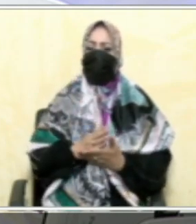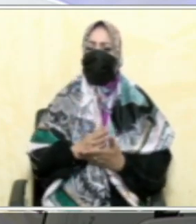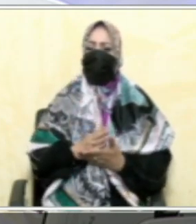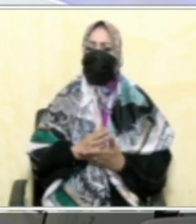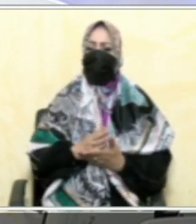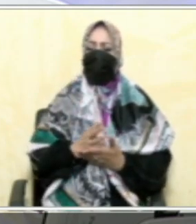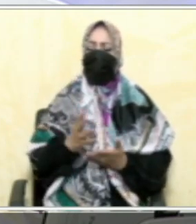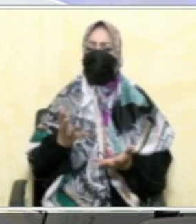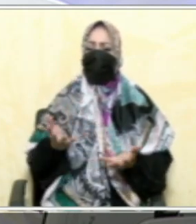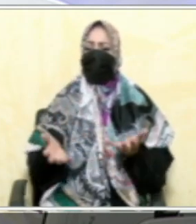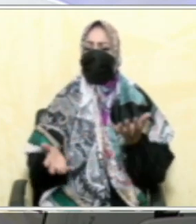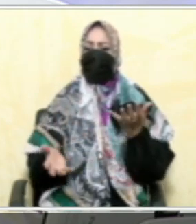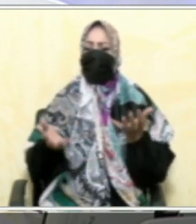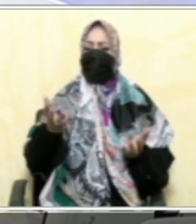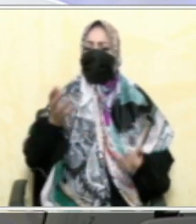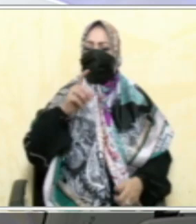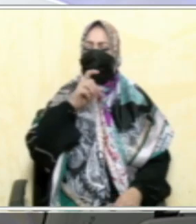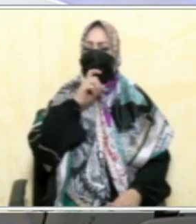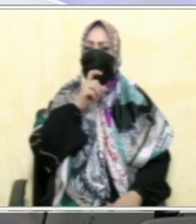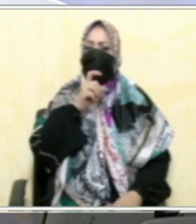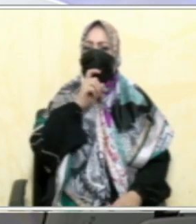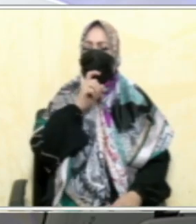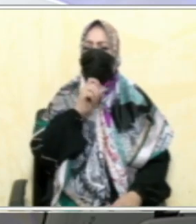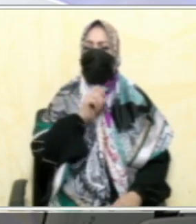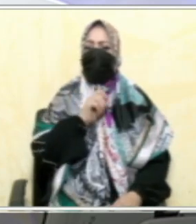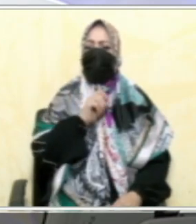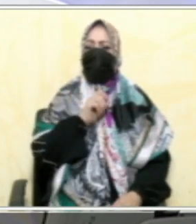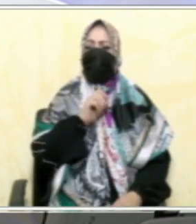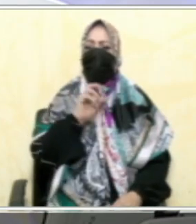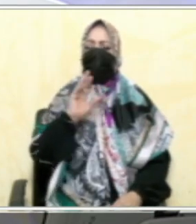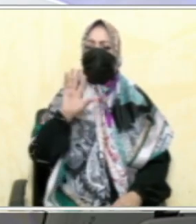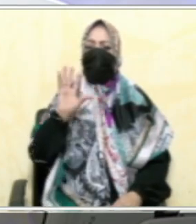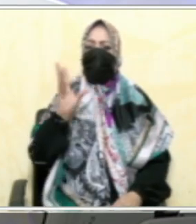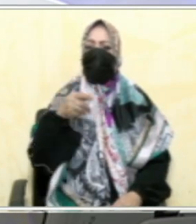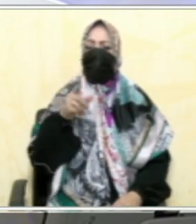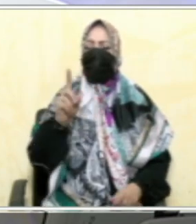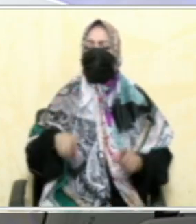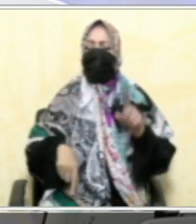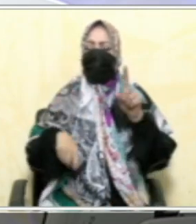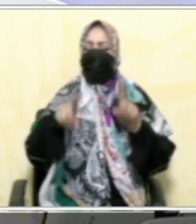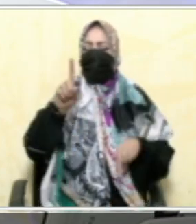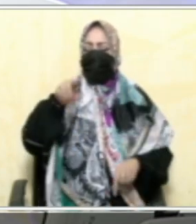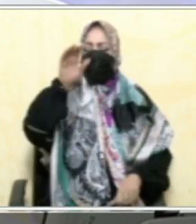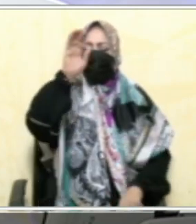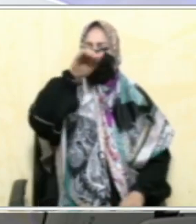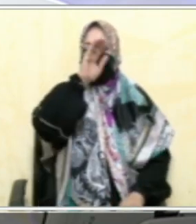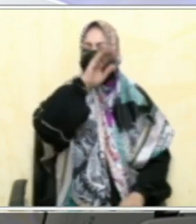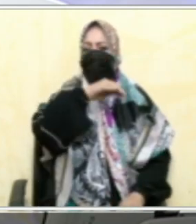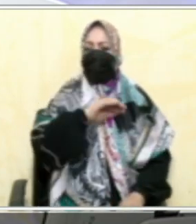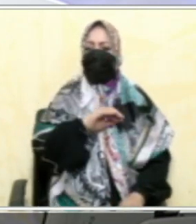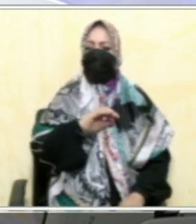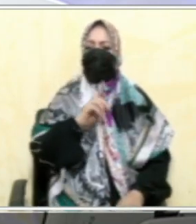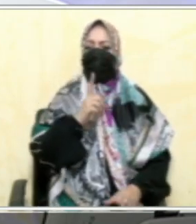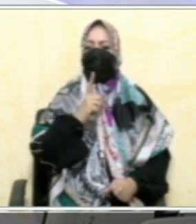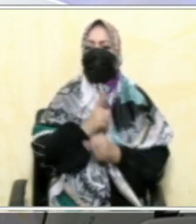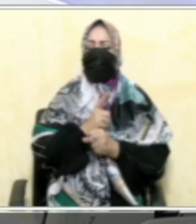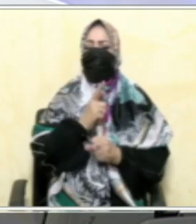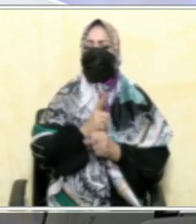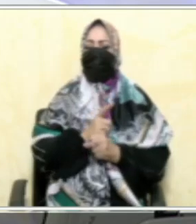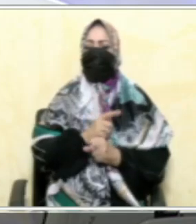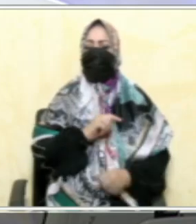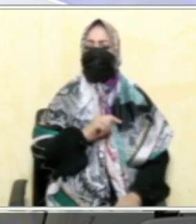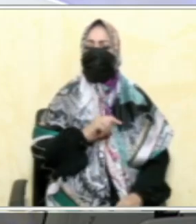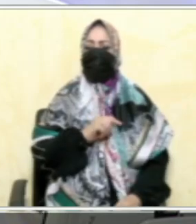عند بعض هؤلاء المدرسات. حتى انتشر اليوم في مدارسنا ما يسمى